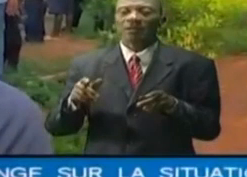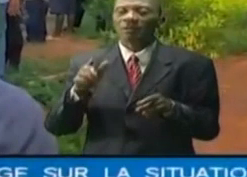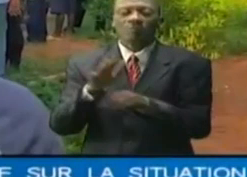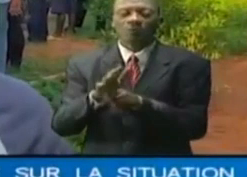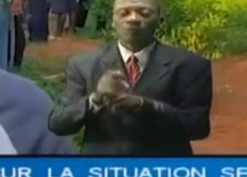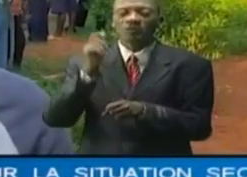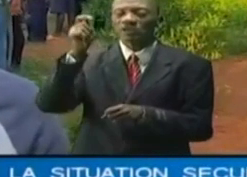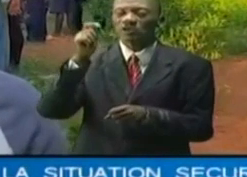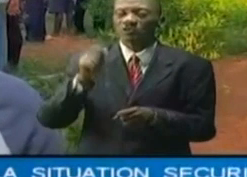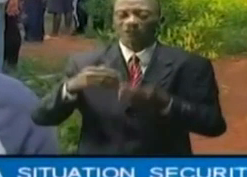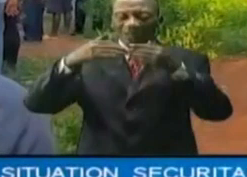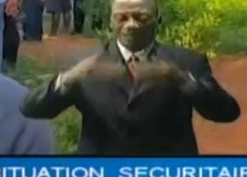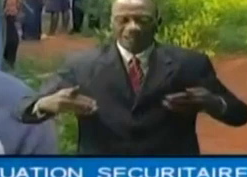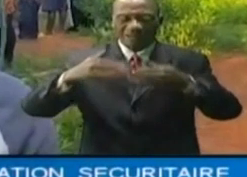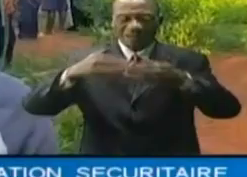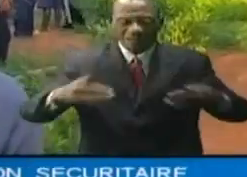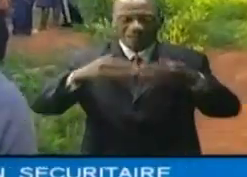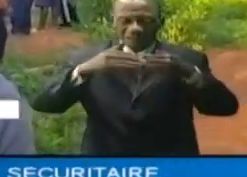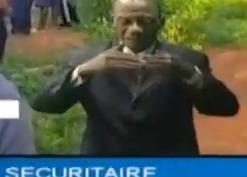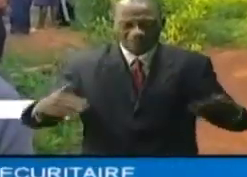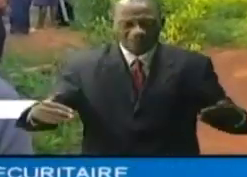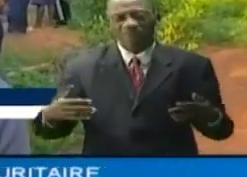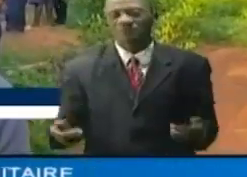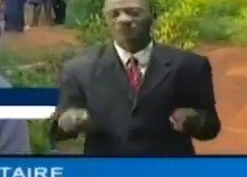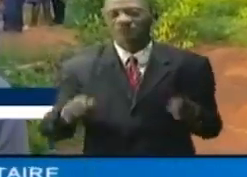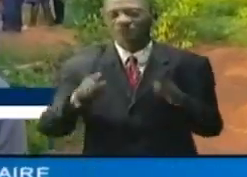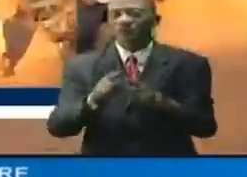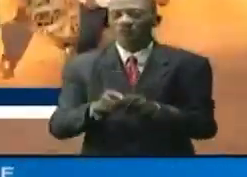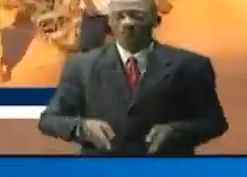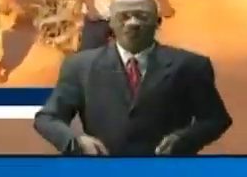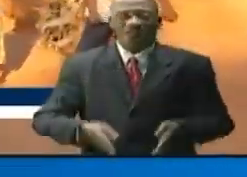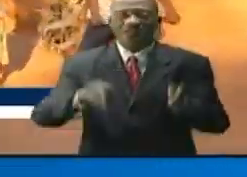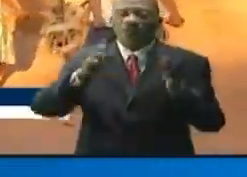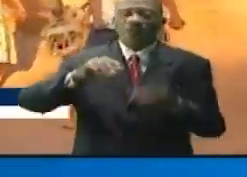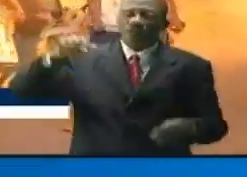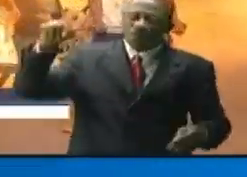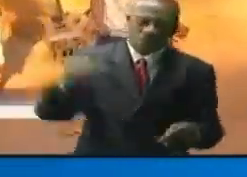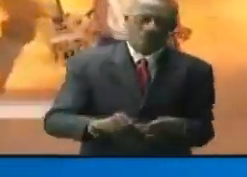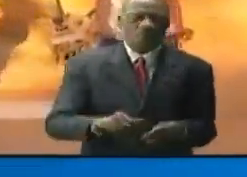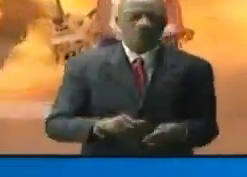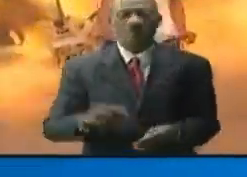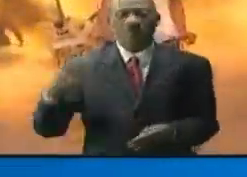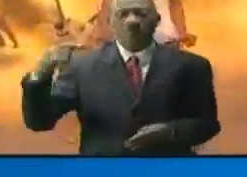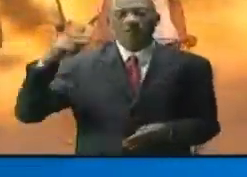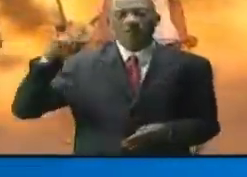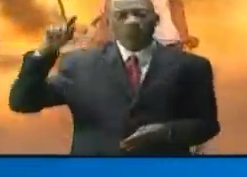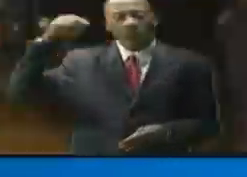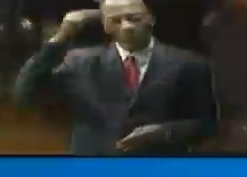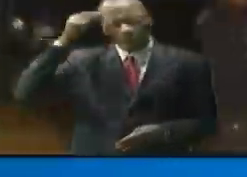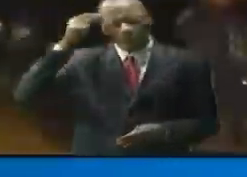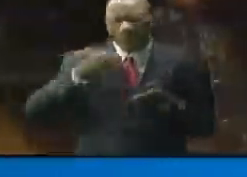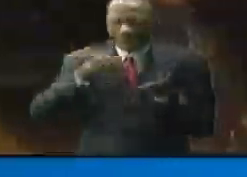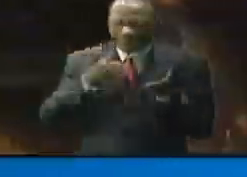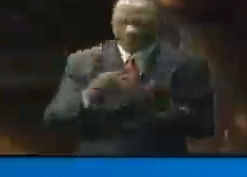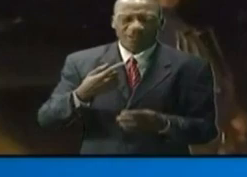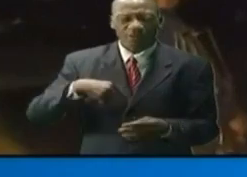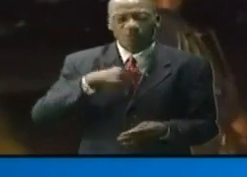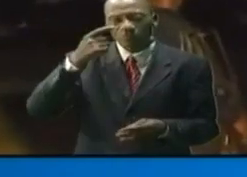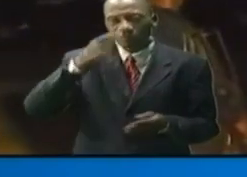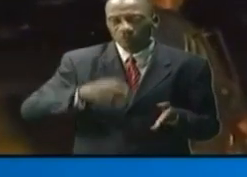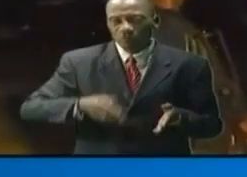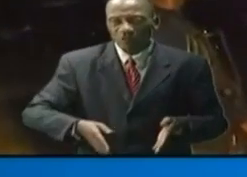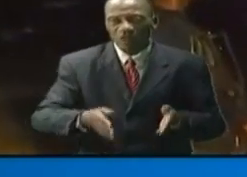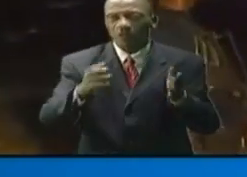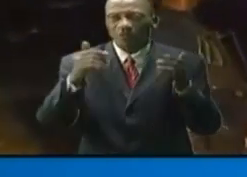Nous souffrons avec cet état de la route délabrée. Que le gouvernement nous aide à réhabiliter cette route pour l'intérêt de tous. Le professeur ingénieur